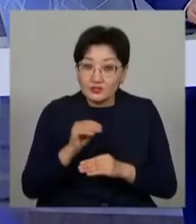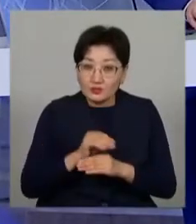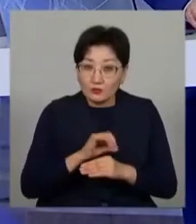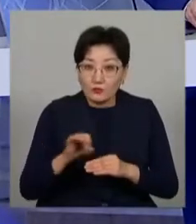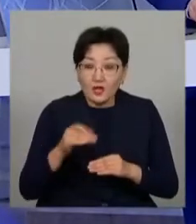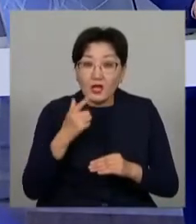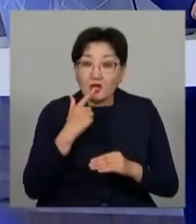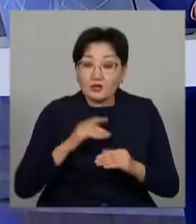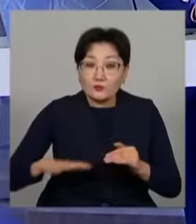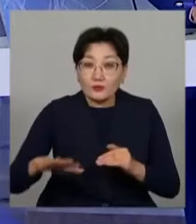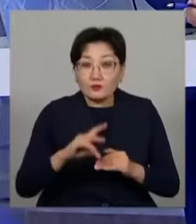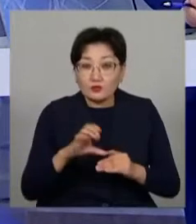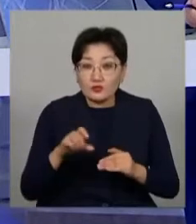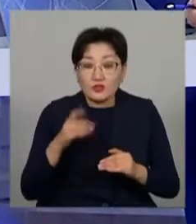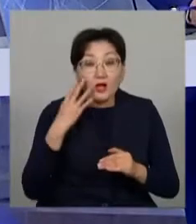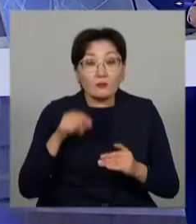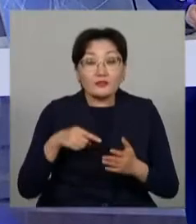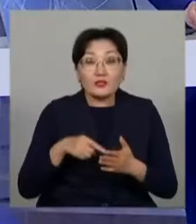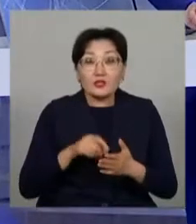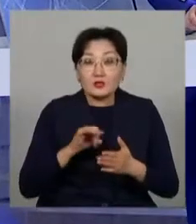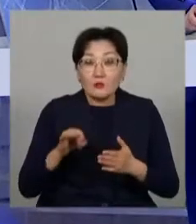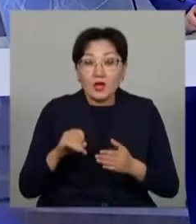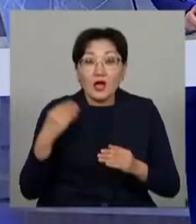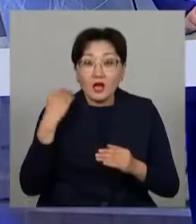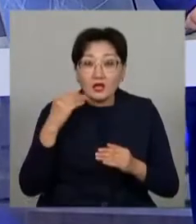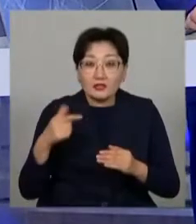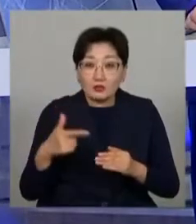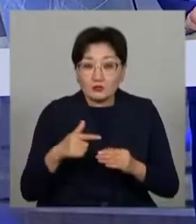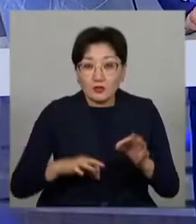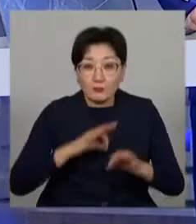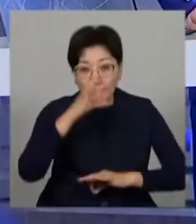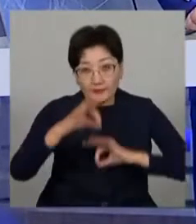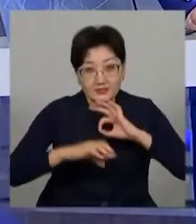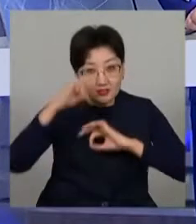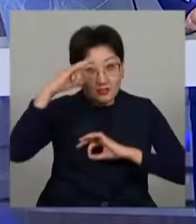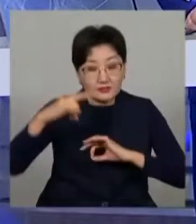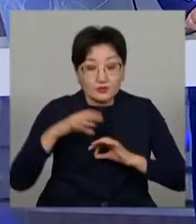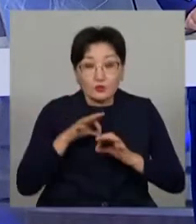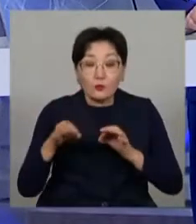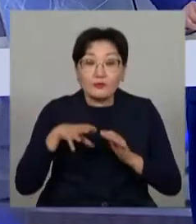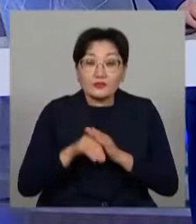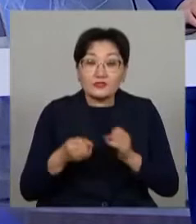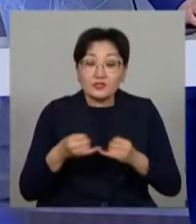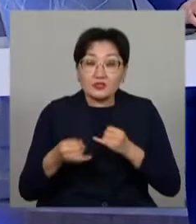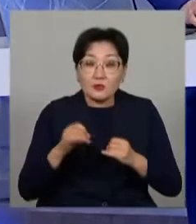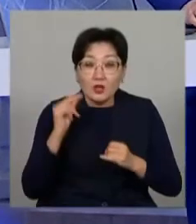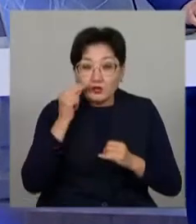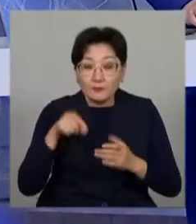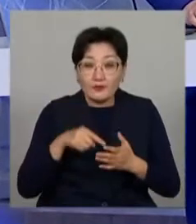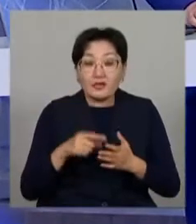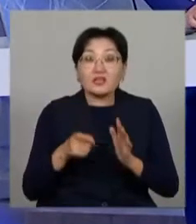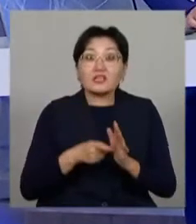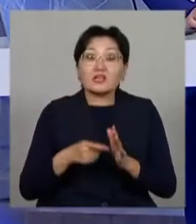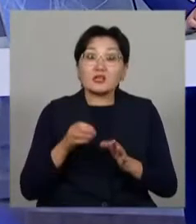бөлек Қызыл аймақта Нұрсултан мен Алматы қалалары және Ақтөбе, Атырау, Батыс Қазақстан облыстары тұр. Сары аймақта Шымкент қаласы және